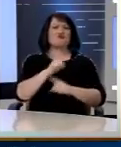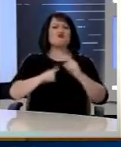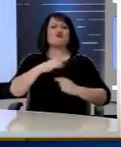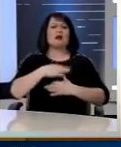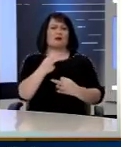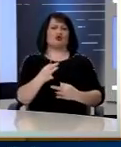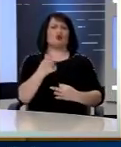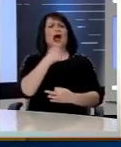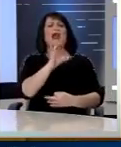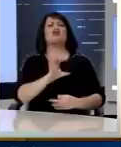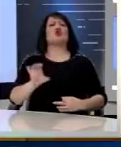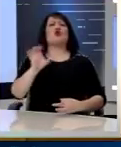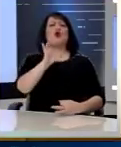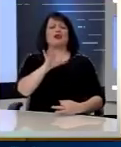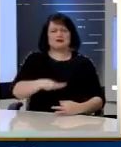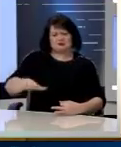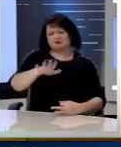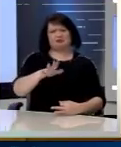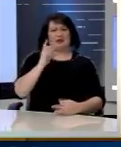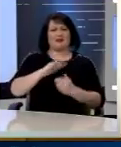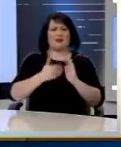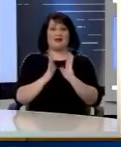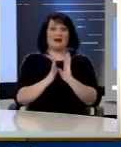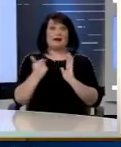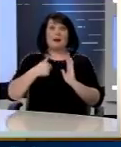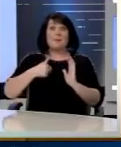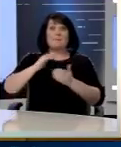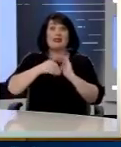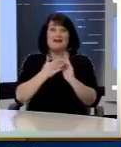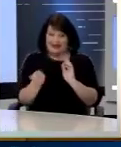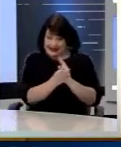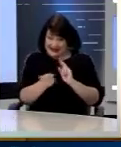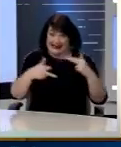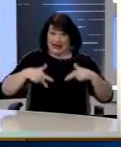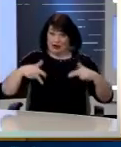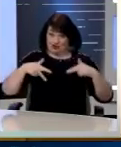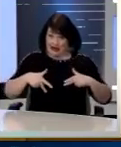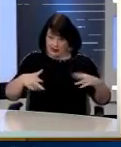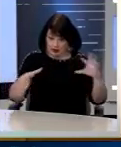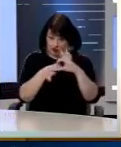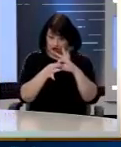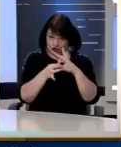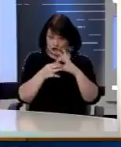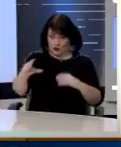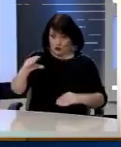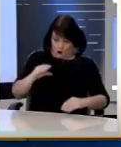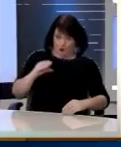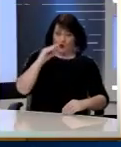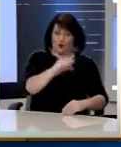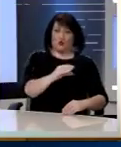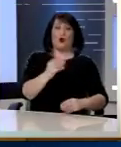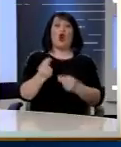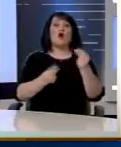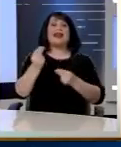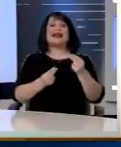σύμμαχες χώρες της Μέσης Ανατολής. Εμένα με ενδιαφέρει να είναι διακρατική συμφωνία, να φεύγουν τα λεφτά από το λογαριασμό του κράτους